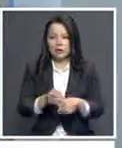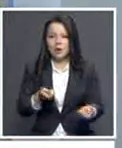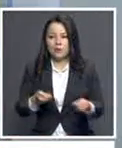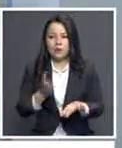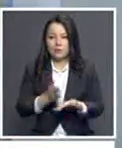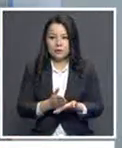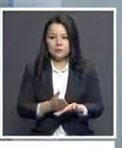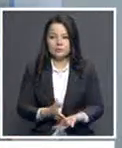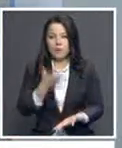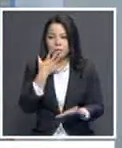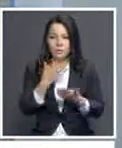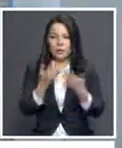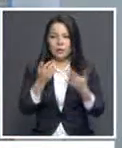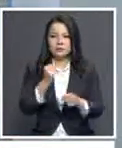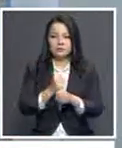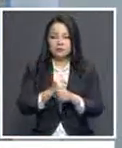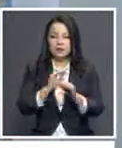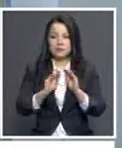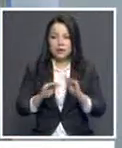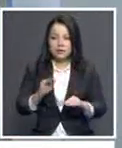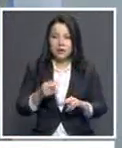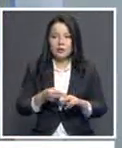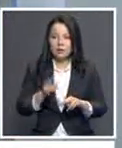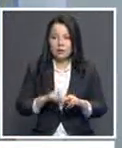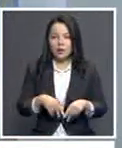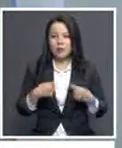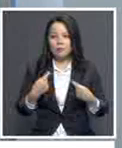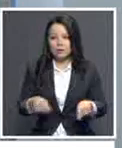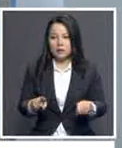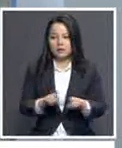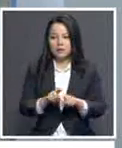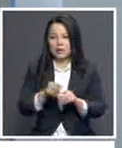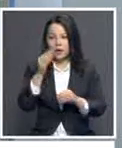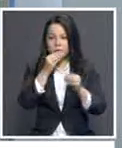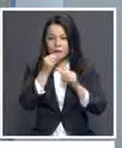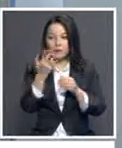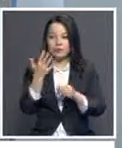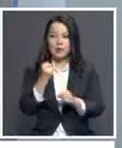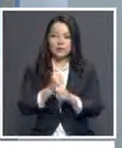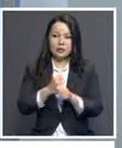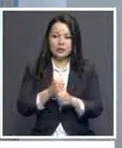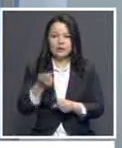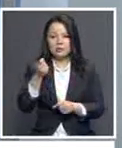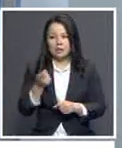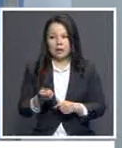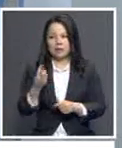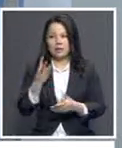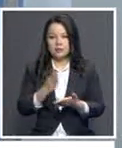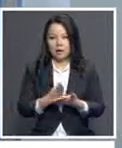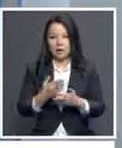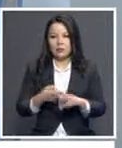қысым датчигін өз қолымнан жасағандықтан, бұл басқа протездерден бірнеше есе арзан болады. Яғни, мысалы,